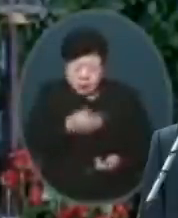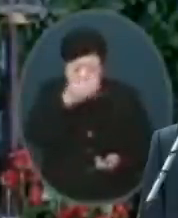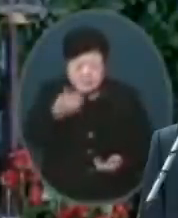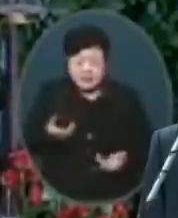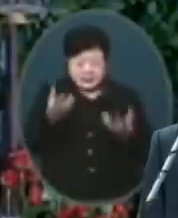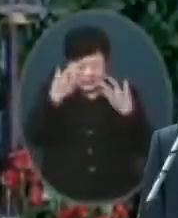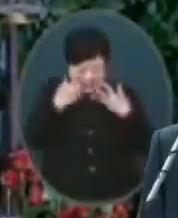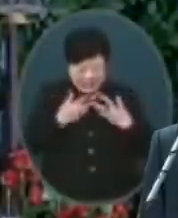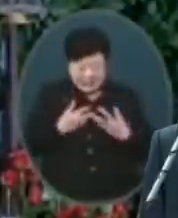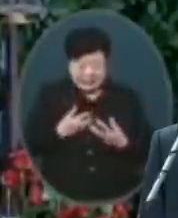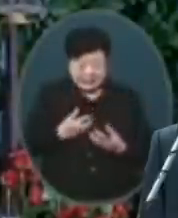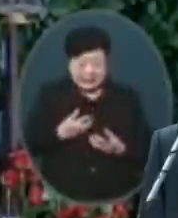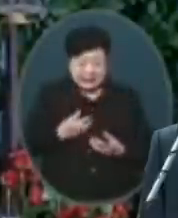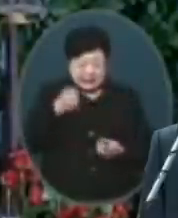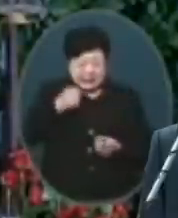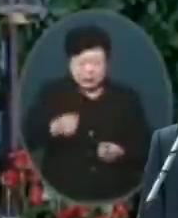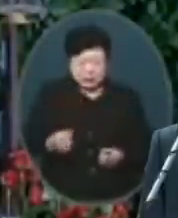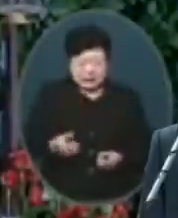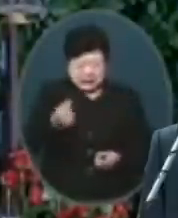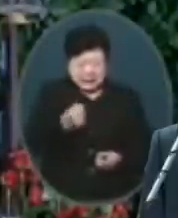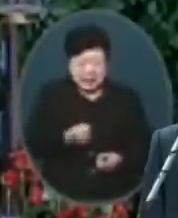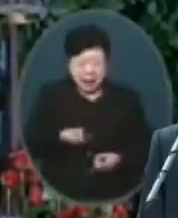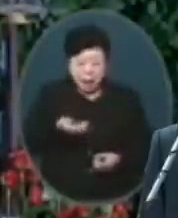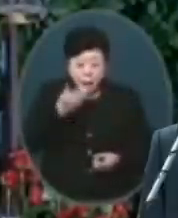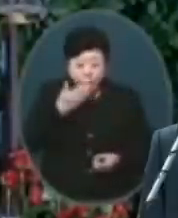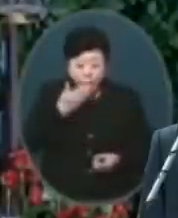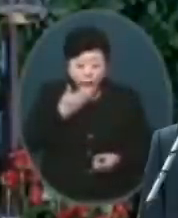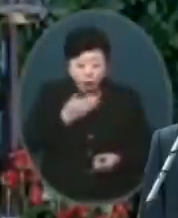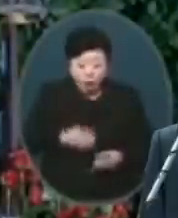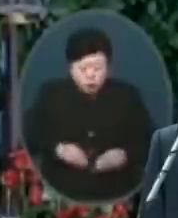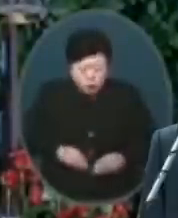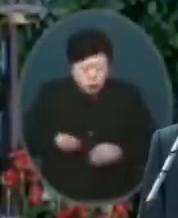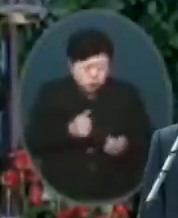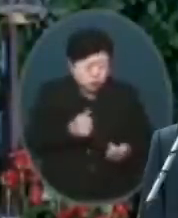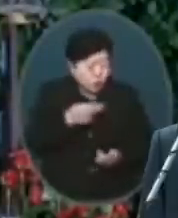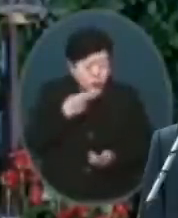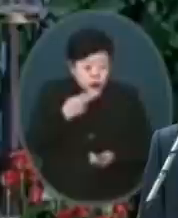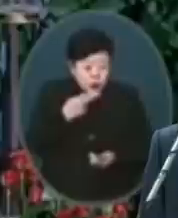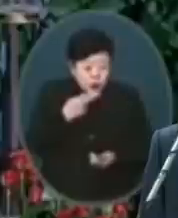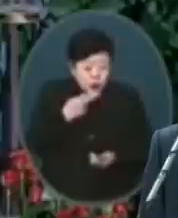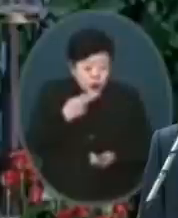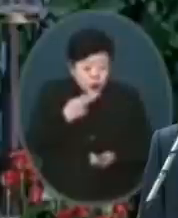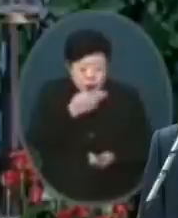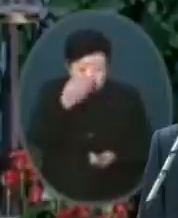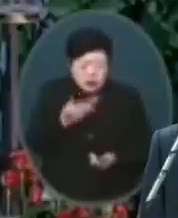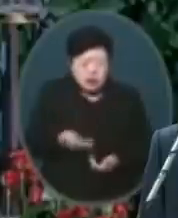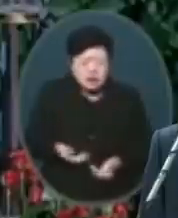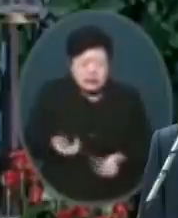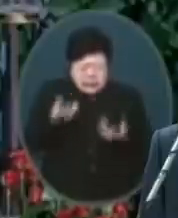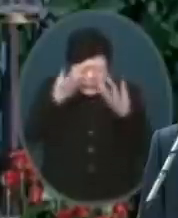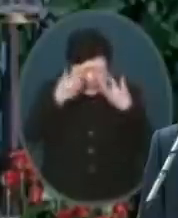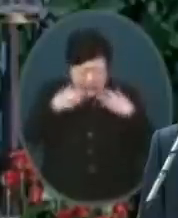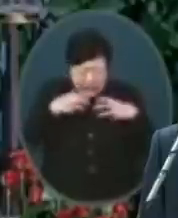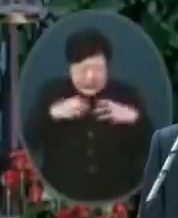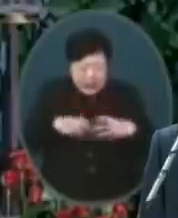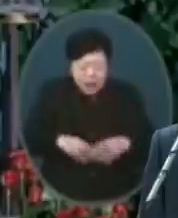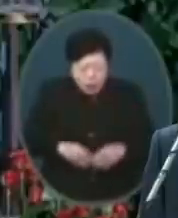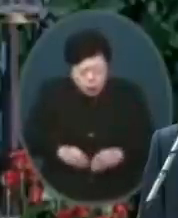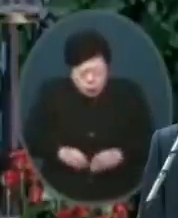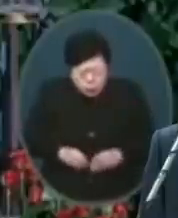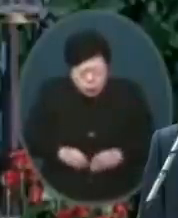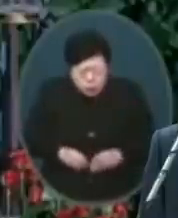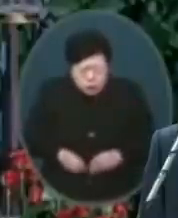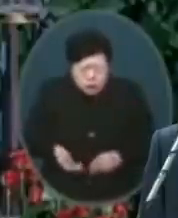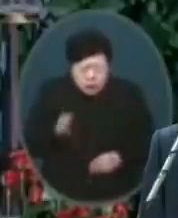실력이 대단합니다. 그래서 젊은 사자는 굶을 가능성이 없습니다. 그런데 젊은 사자가 굶주리는 일을